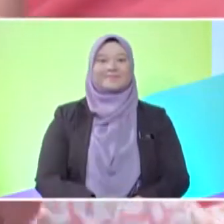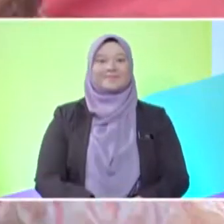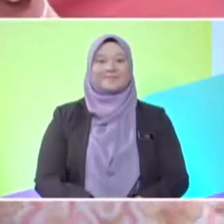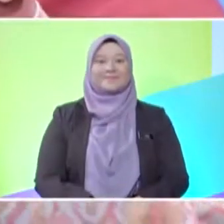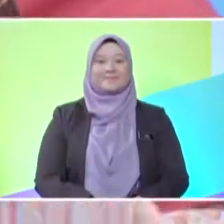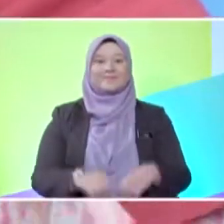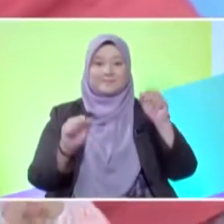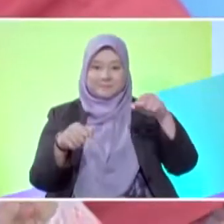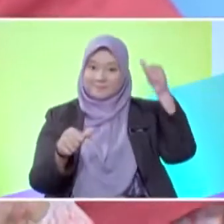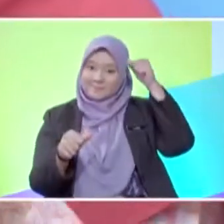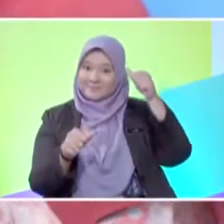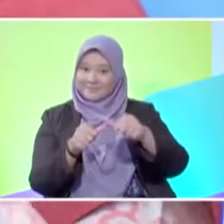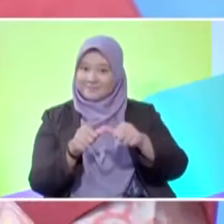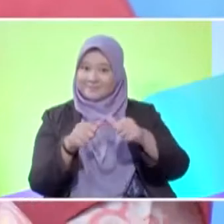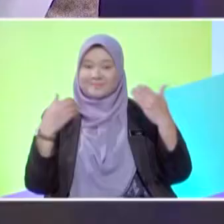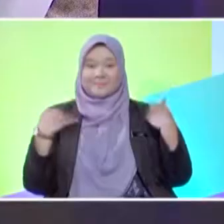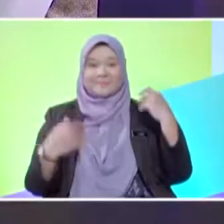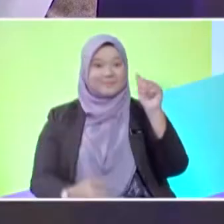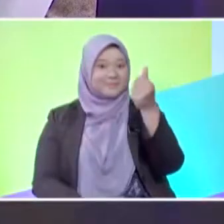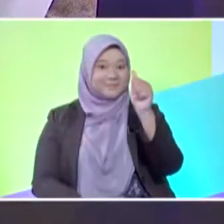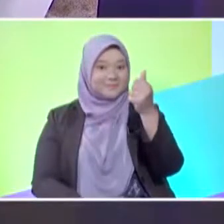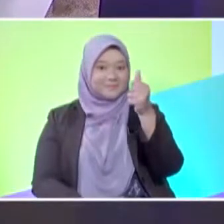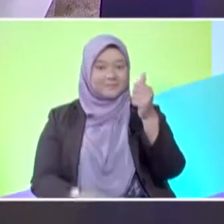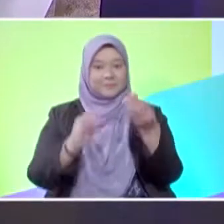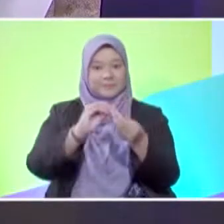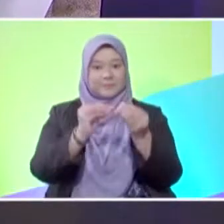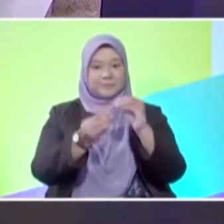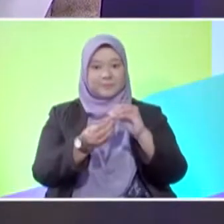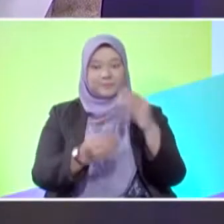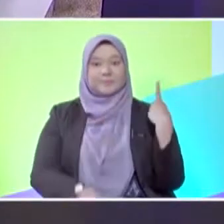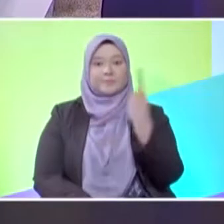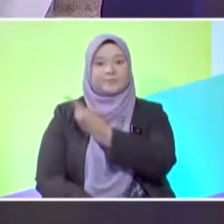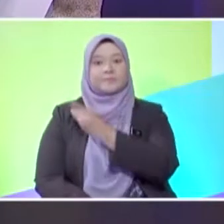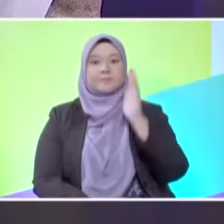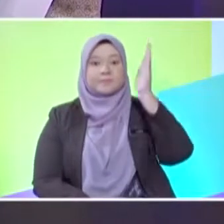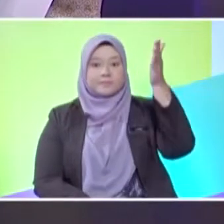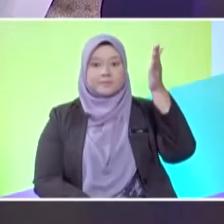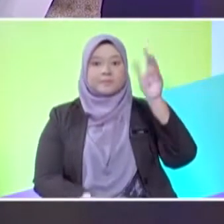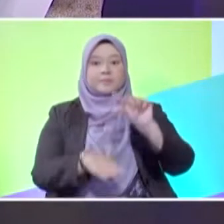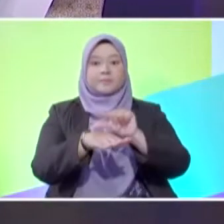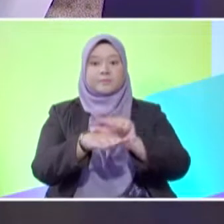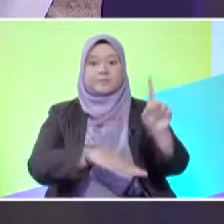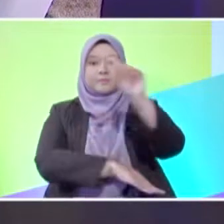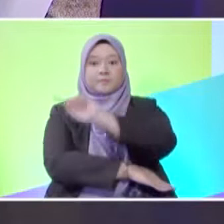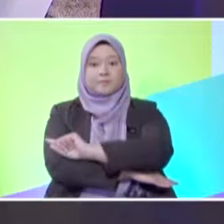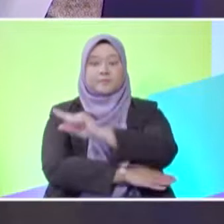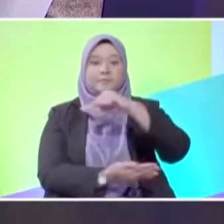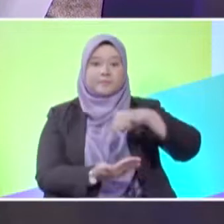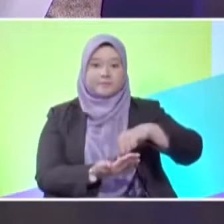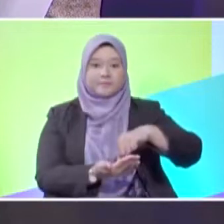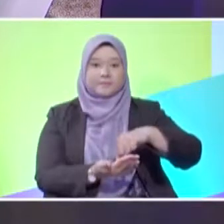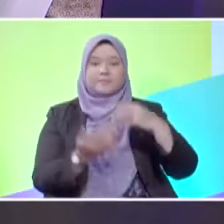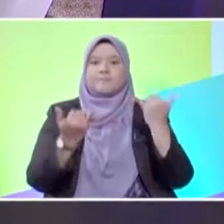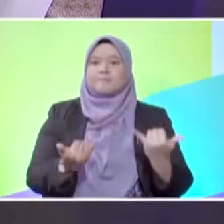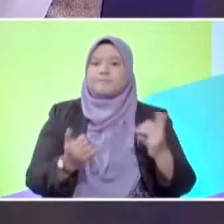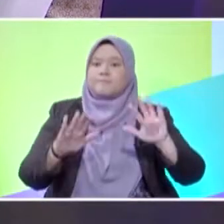10-10-10 jadi kita Oke regulatornya macam mana buat jari dombo 747 Oke